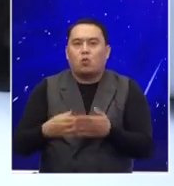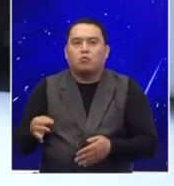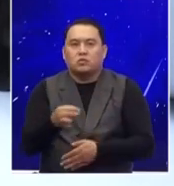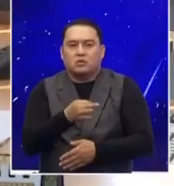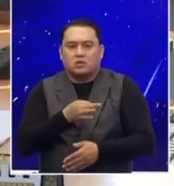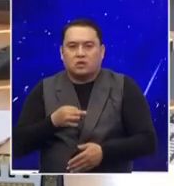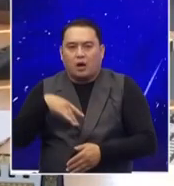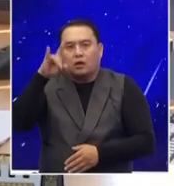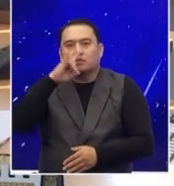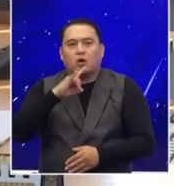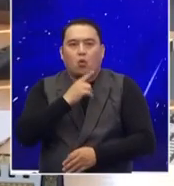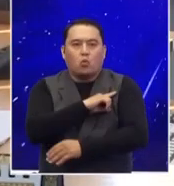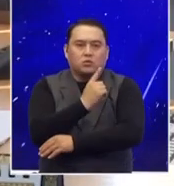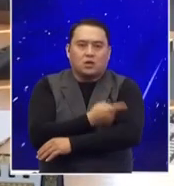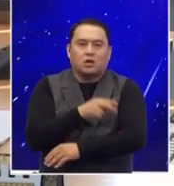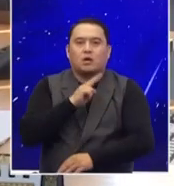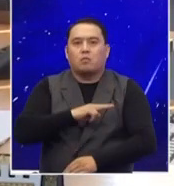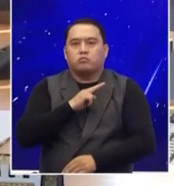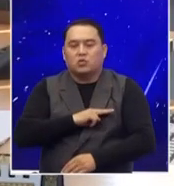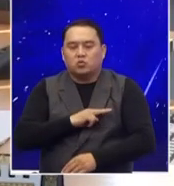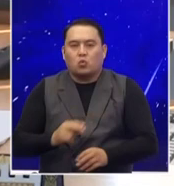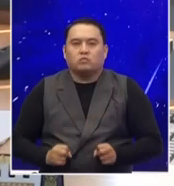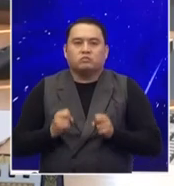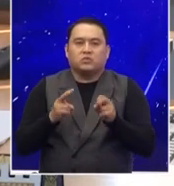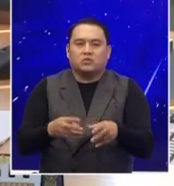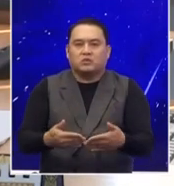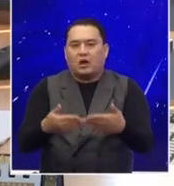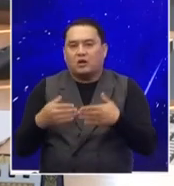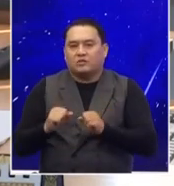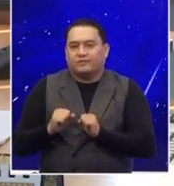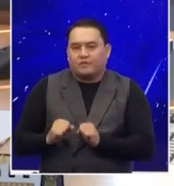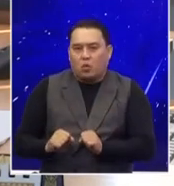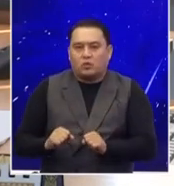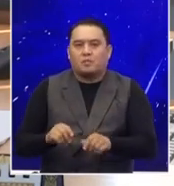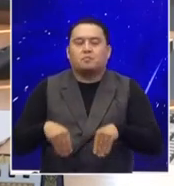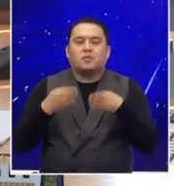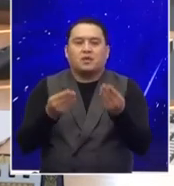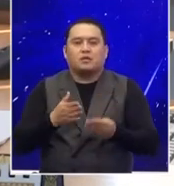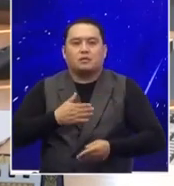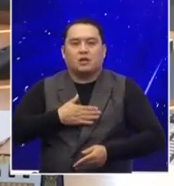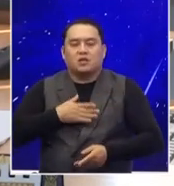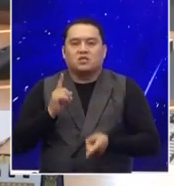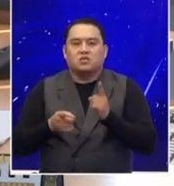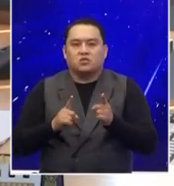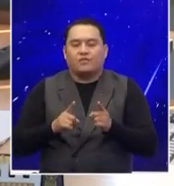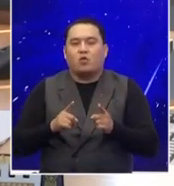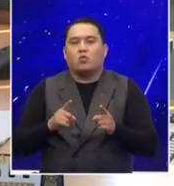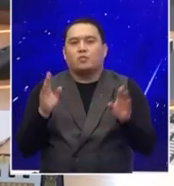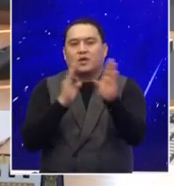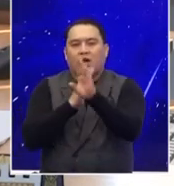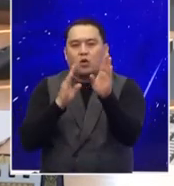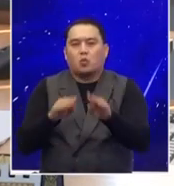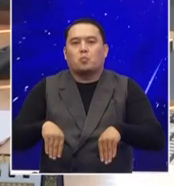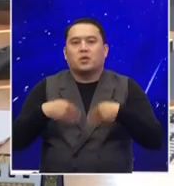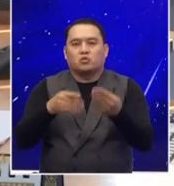В целом по Казахстану усилена работа с браконьерством с целью сохранения, приумножения и передачи нашей естественной флоры и фауны